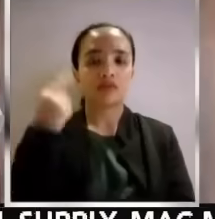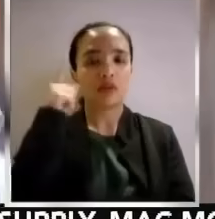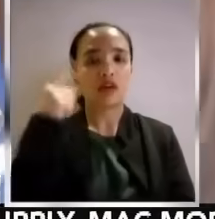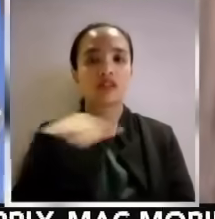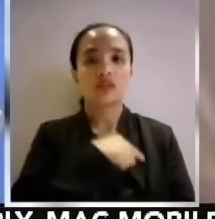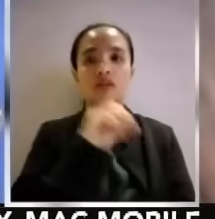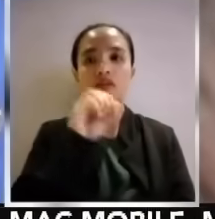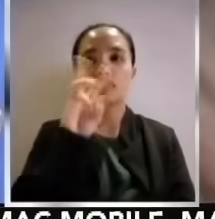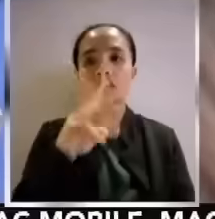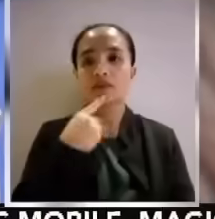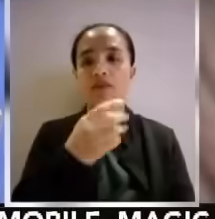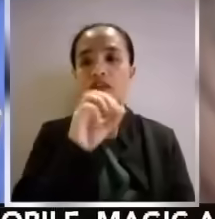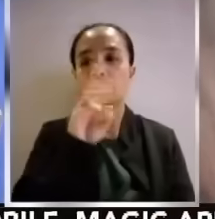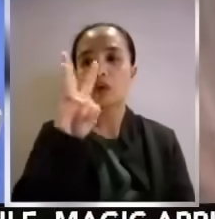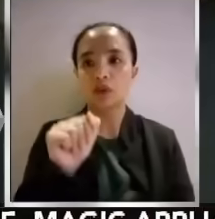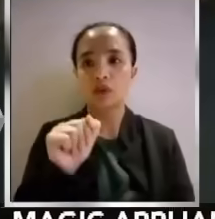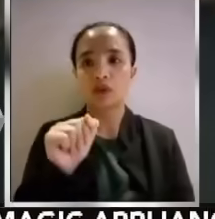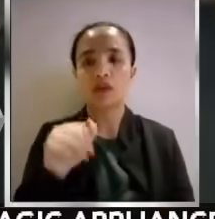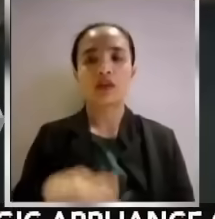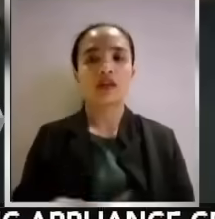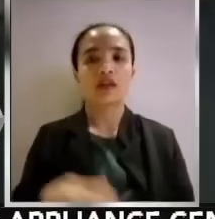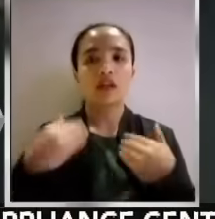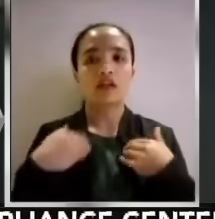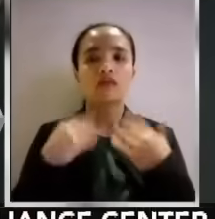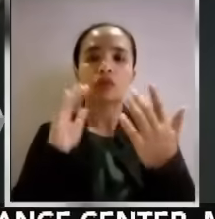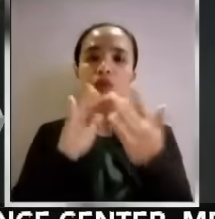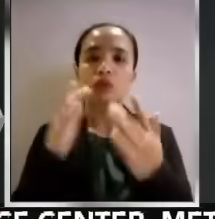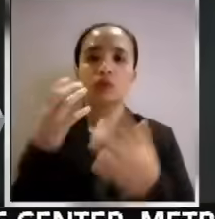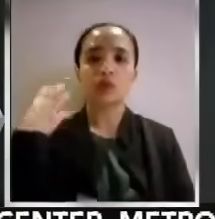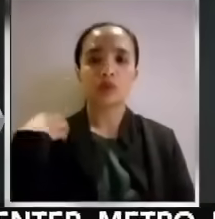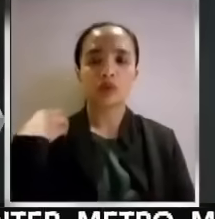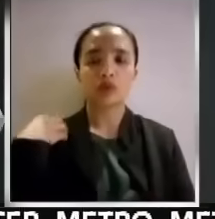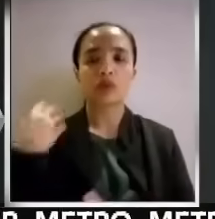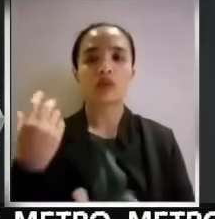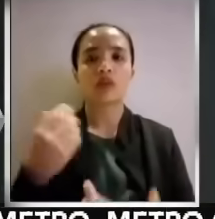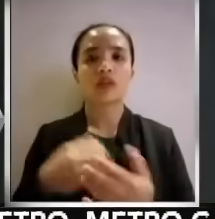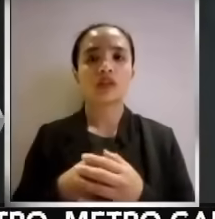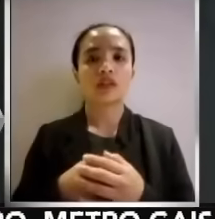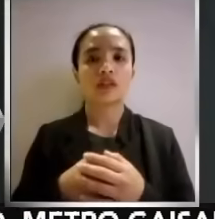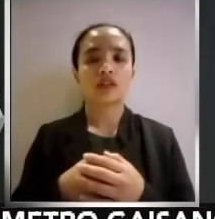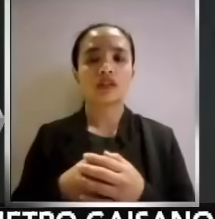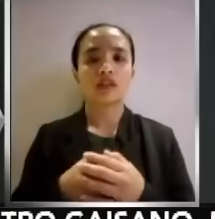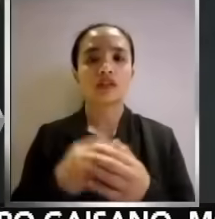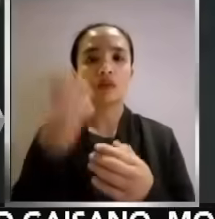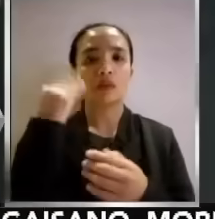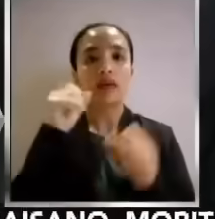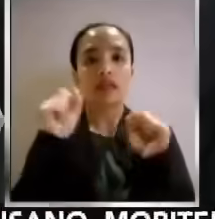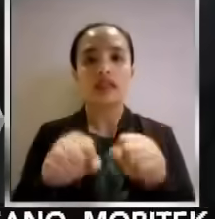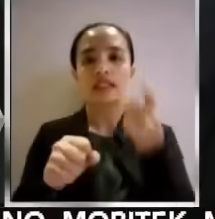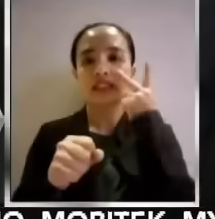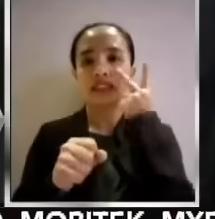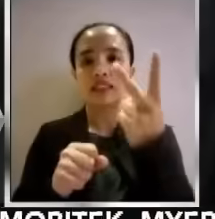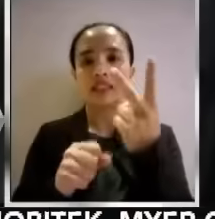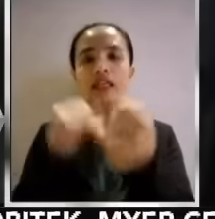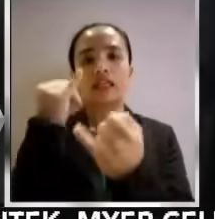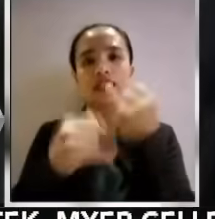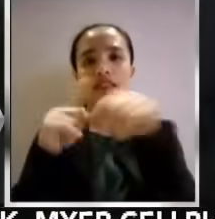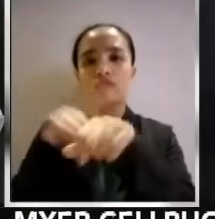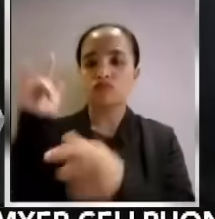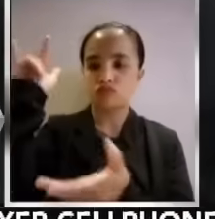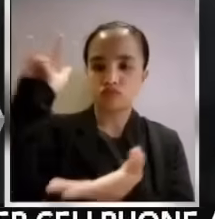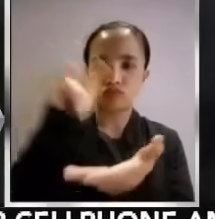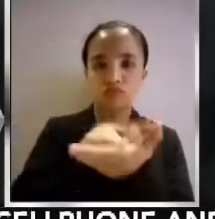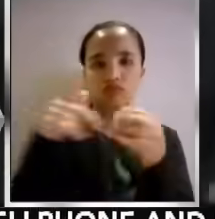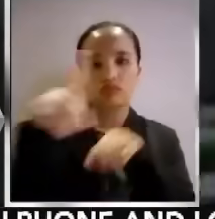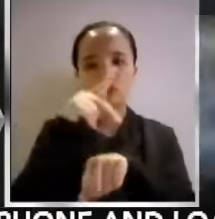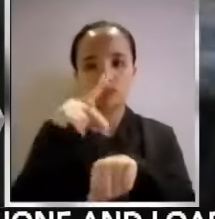ng interes sa mga amo ni Margaret na pumunta sa Pilipinas para makita siya sa huling pagkakataon at makiramay sa